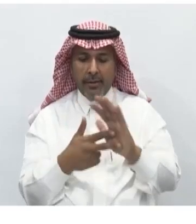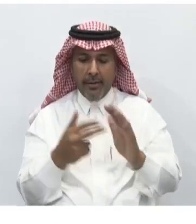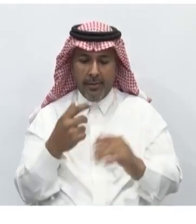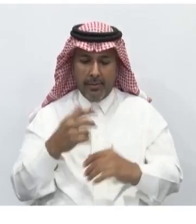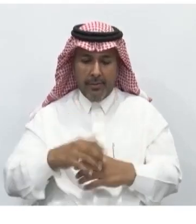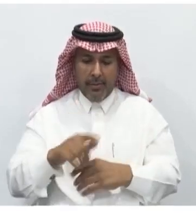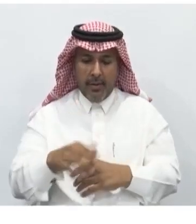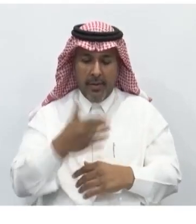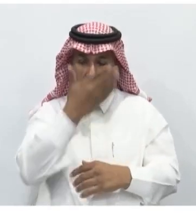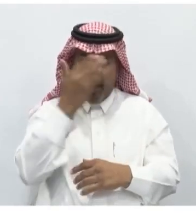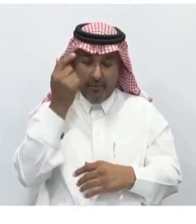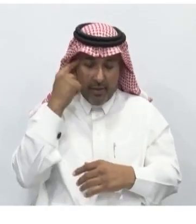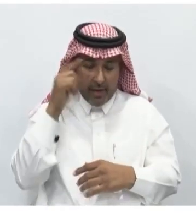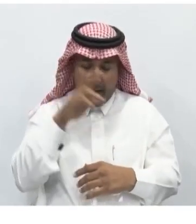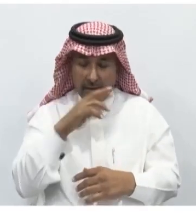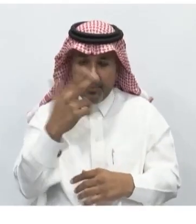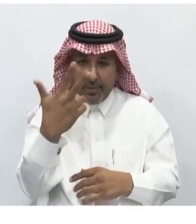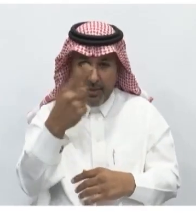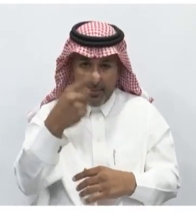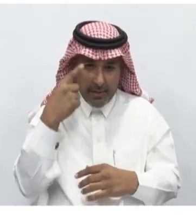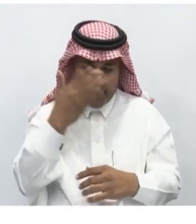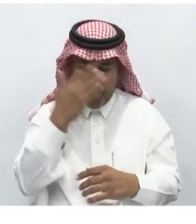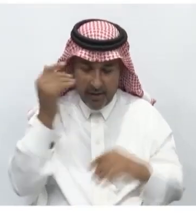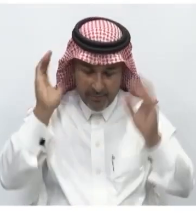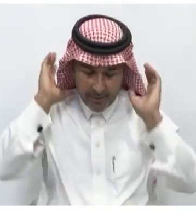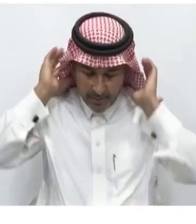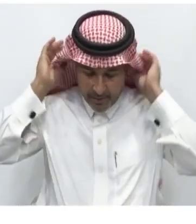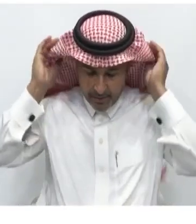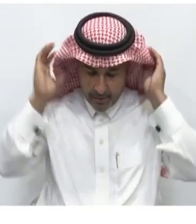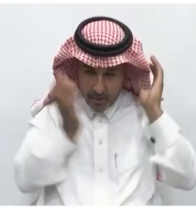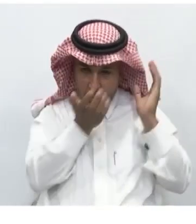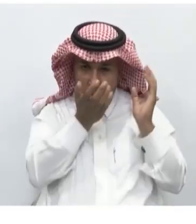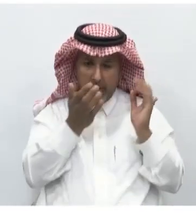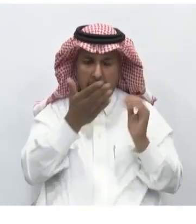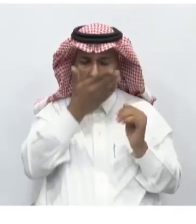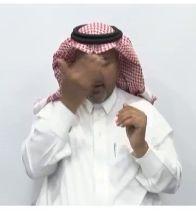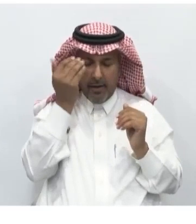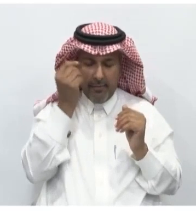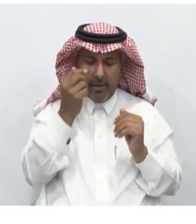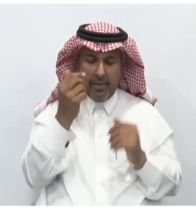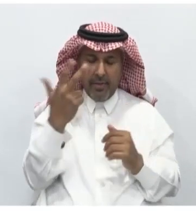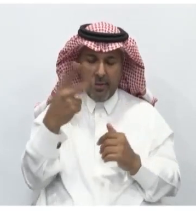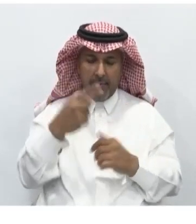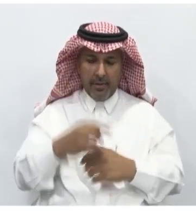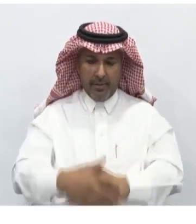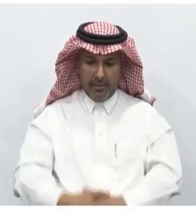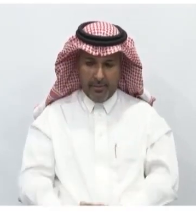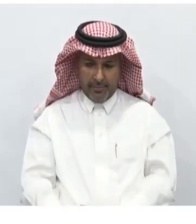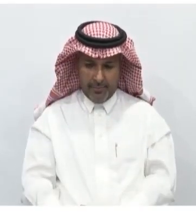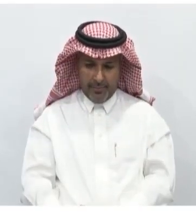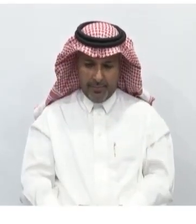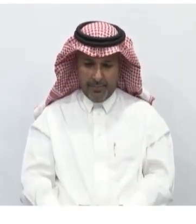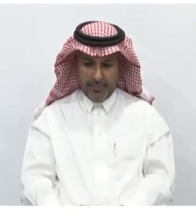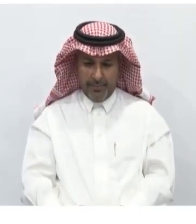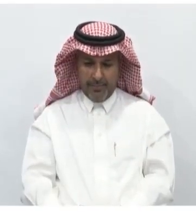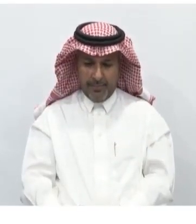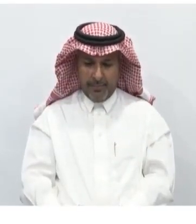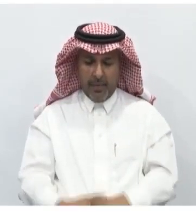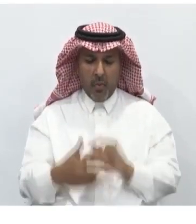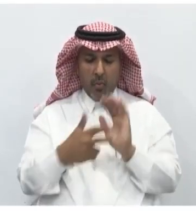و أنكم حفظتموه الآن الماء عبارة عن 18 جرام ااه على 1 مول من الماء سنقوم